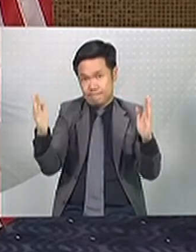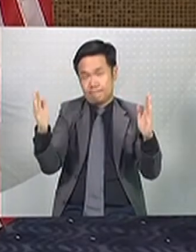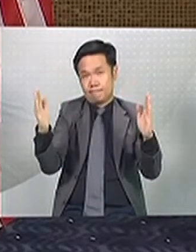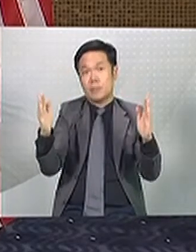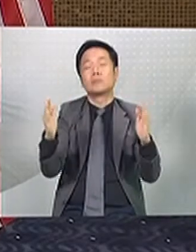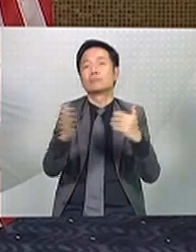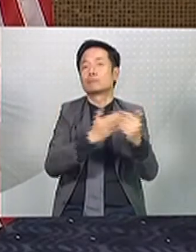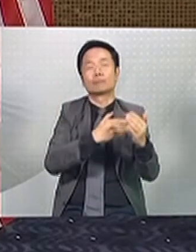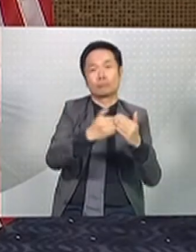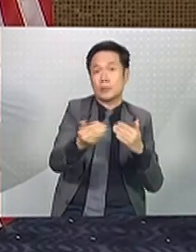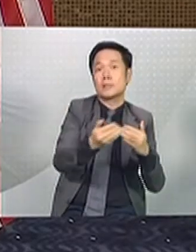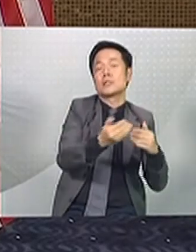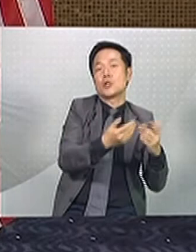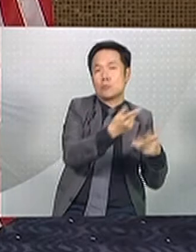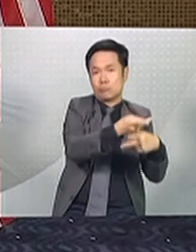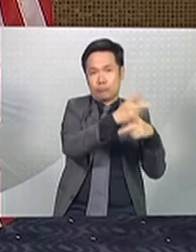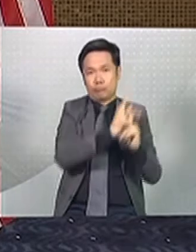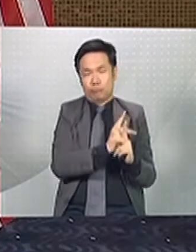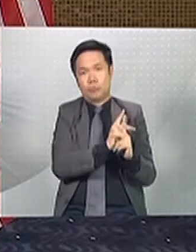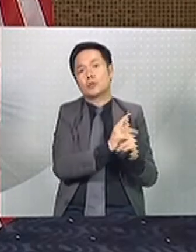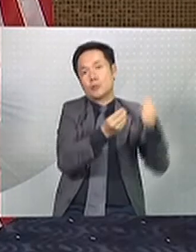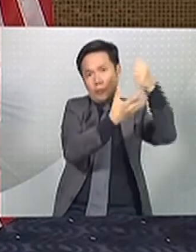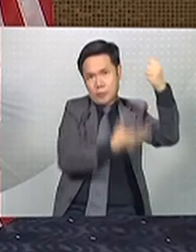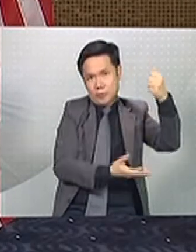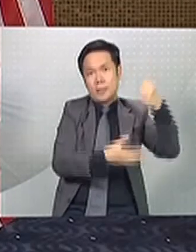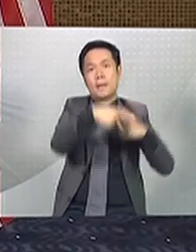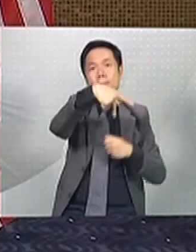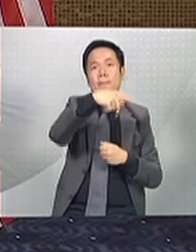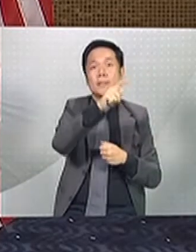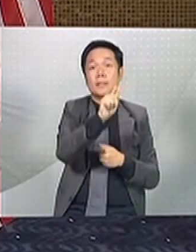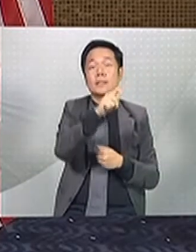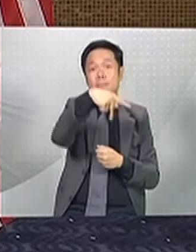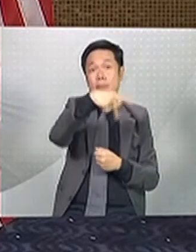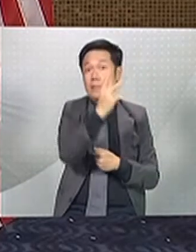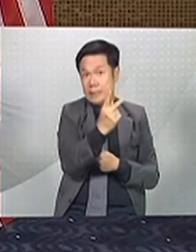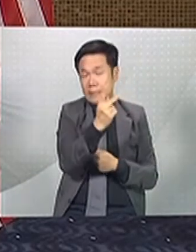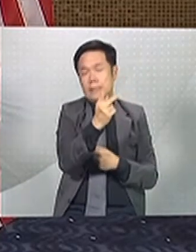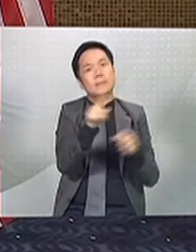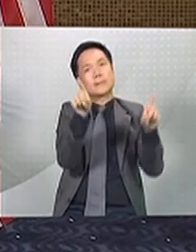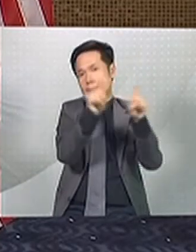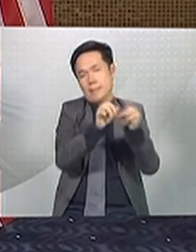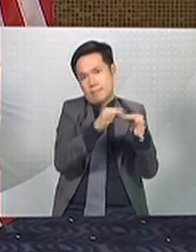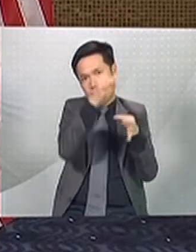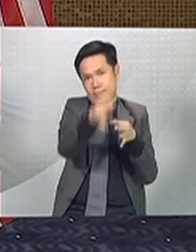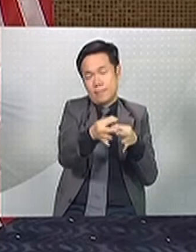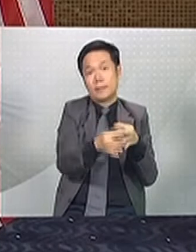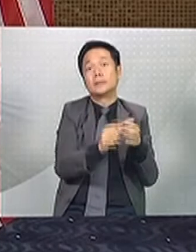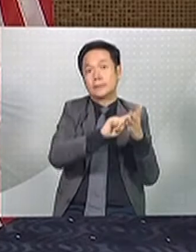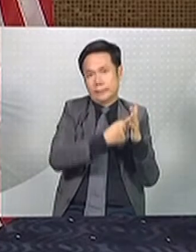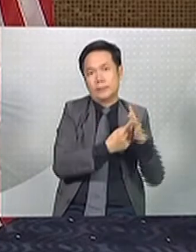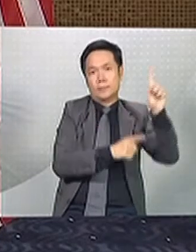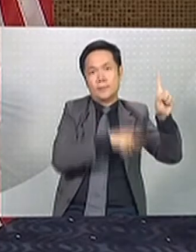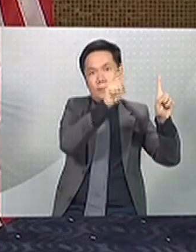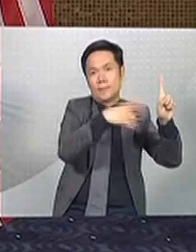peminjam Perbadanan Tabung Pembangunan Kemahiran ataupun PTPK mulai 1 April 2020